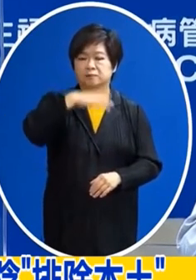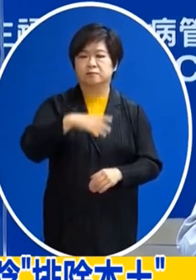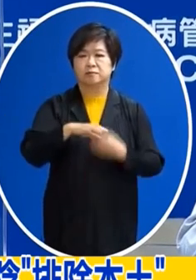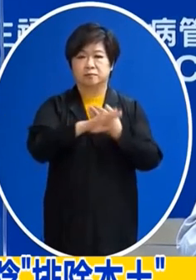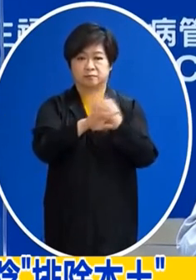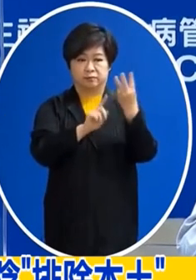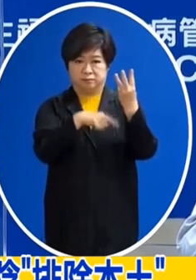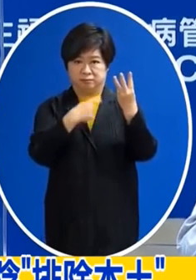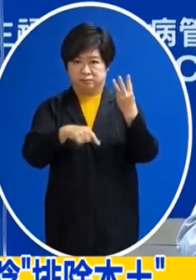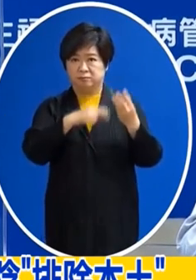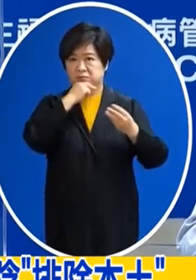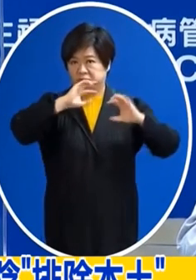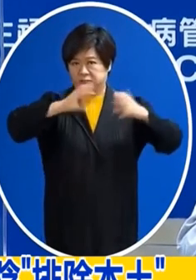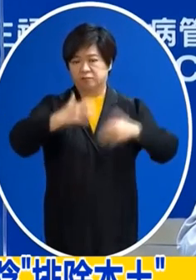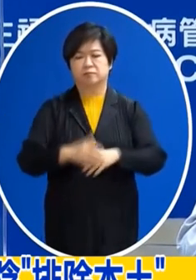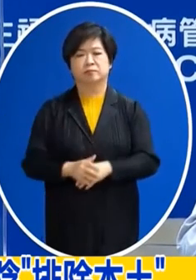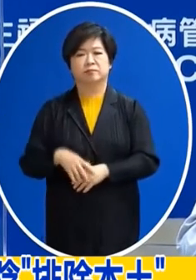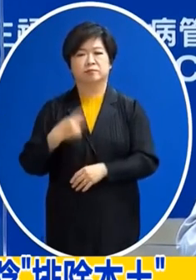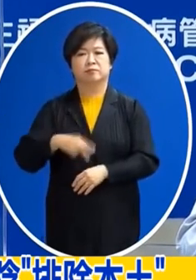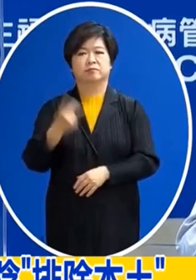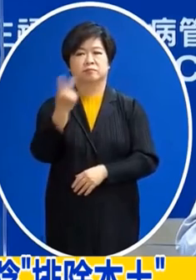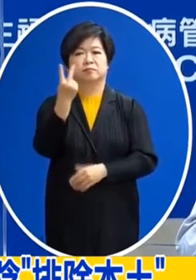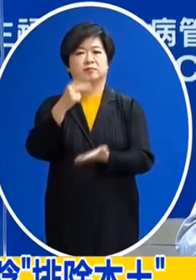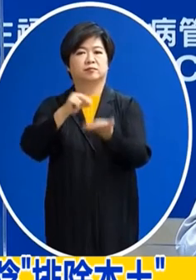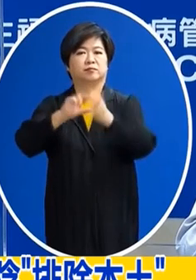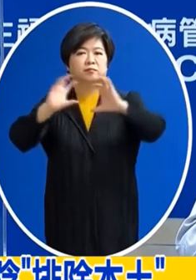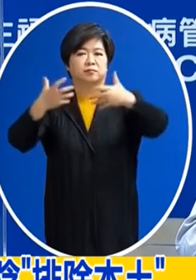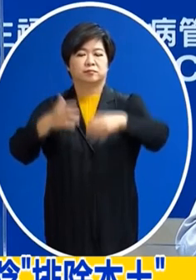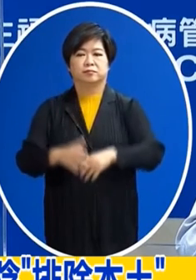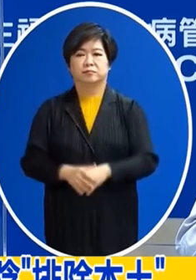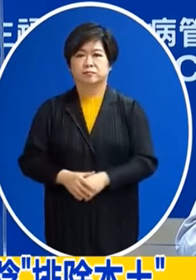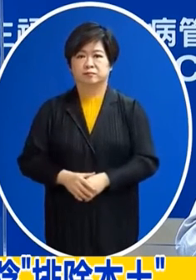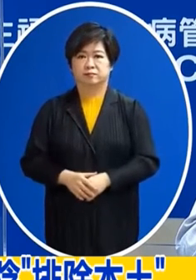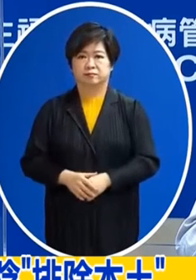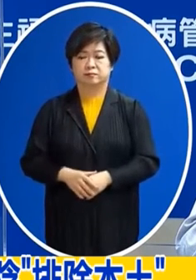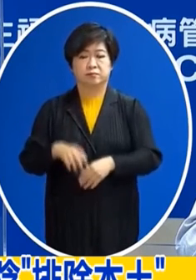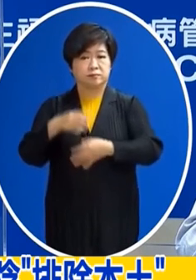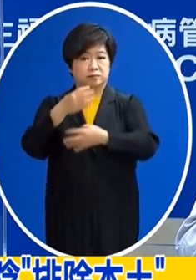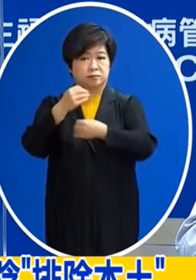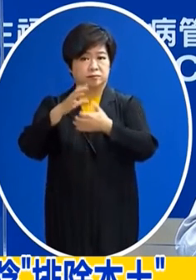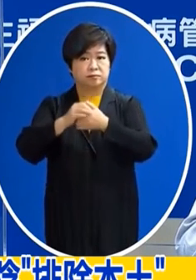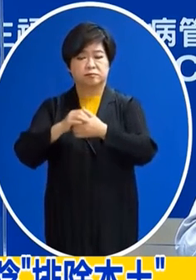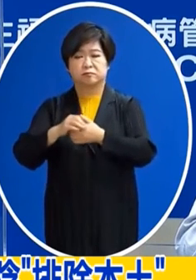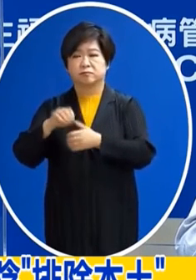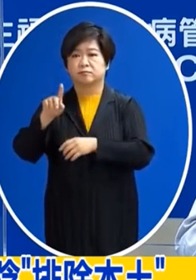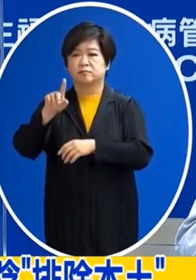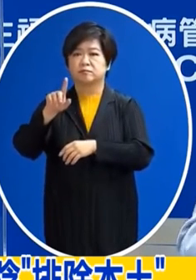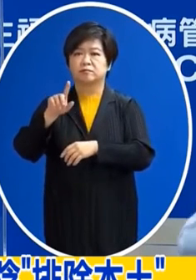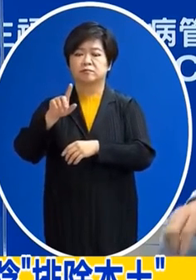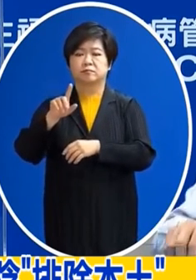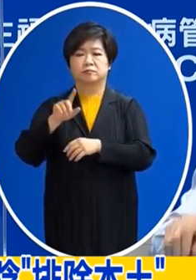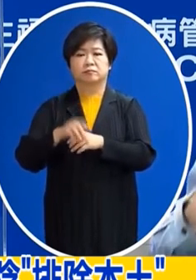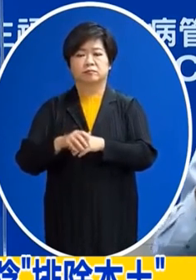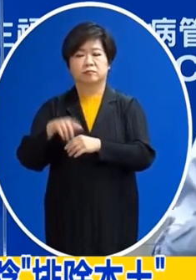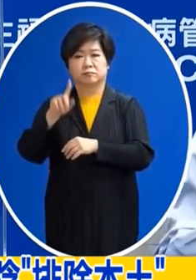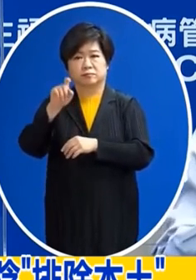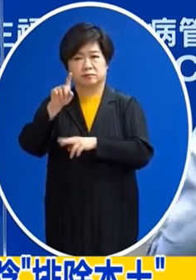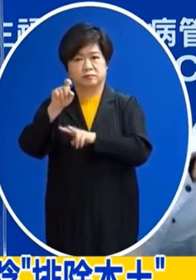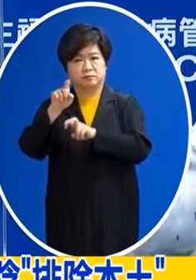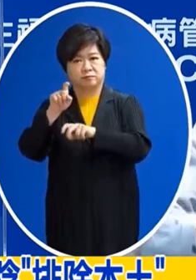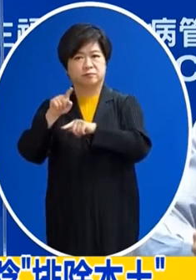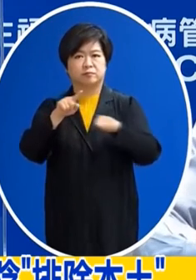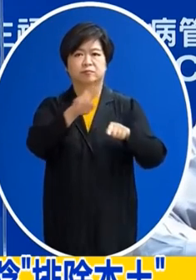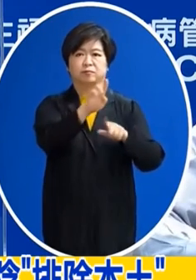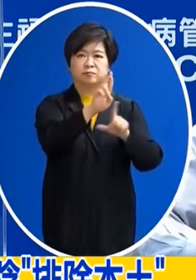例来自英国，还有2例来自印尼。那入境日介于今年11月22日